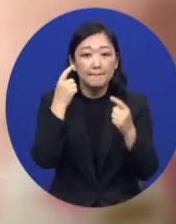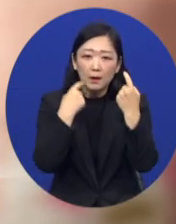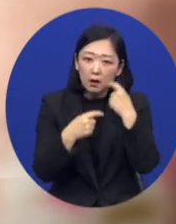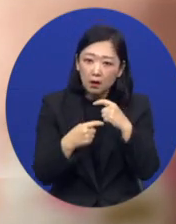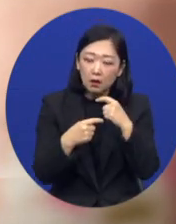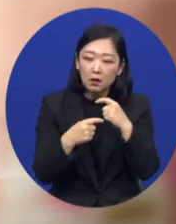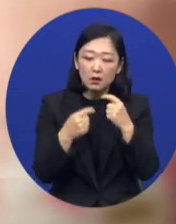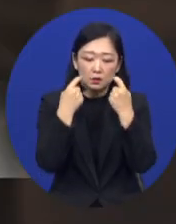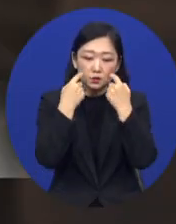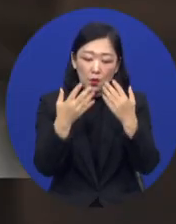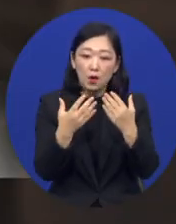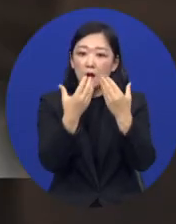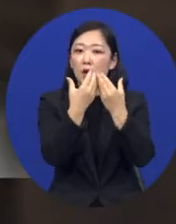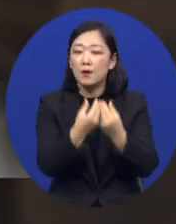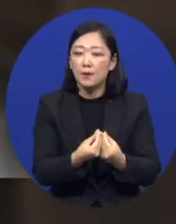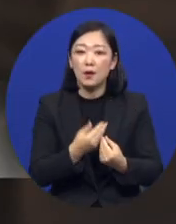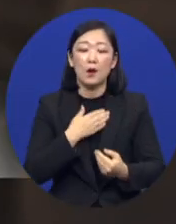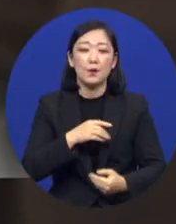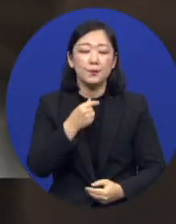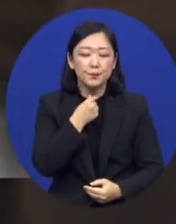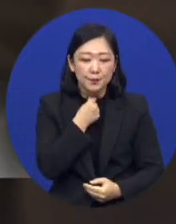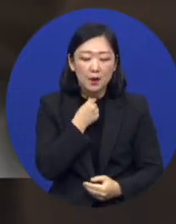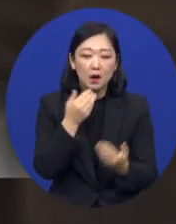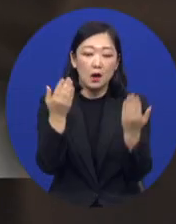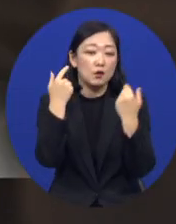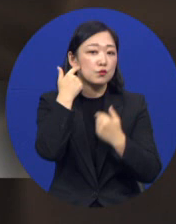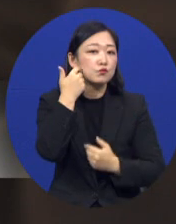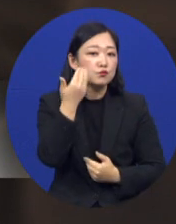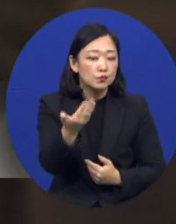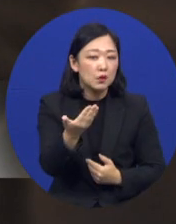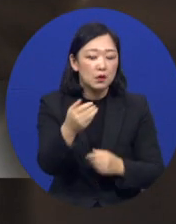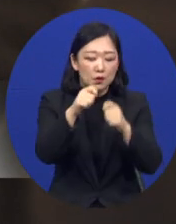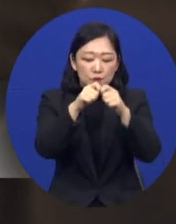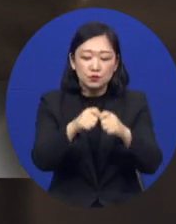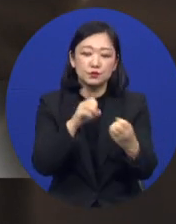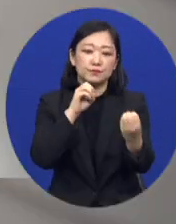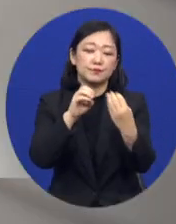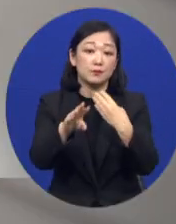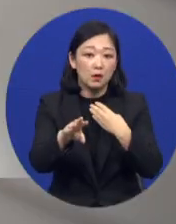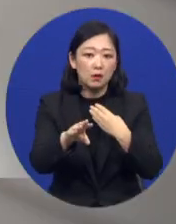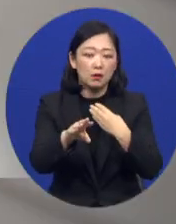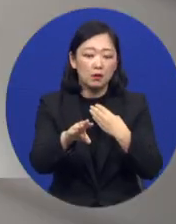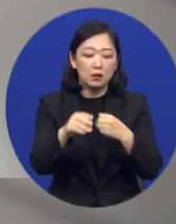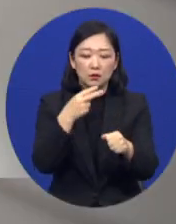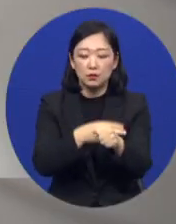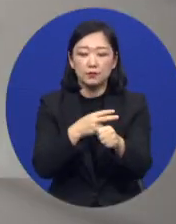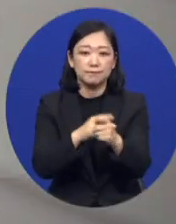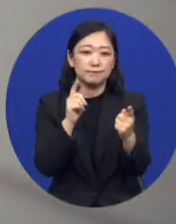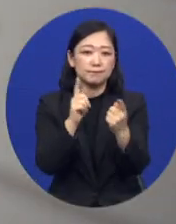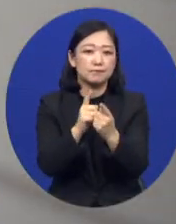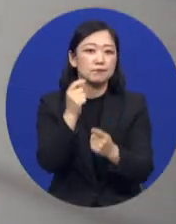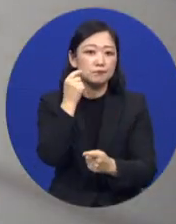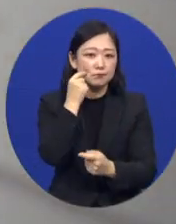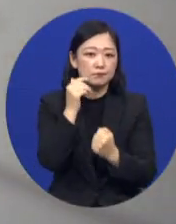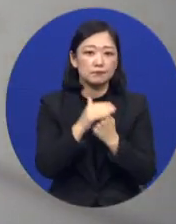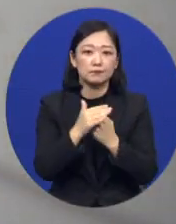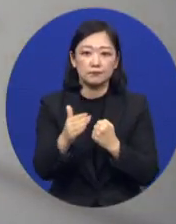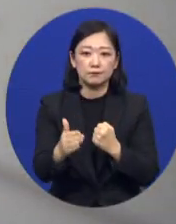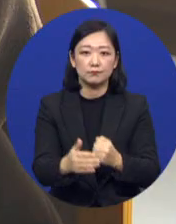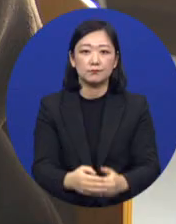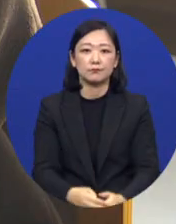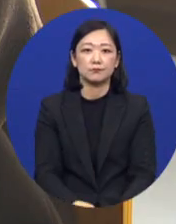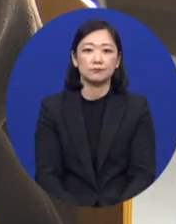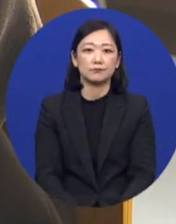됐는지 정확한 사고 경위를 알고 싶어 학교 측에 물었지만 구체적인 답변은커녕 교사조차 만날 수 없었기 때문입니다.